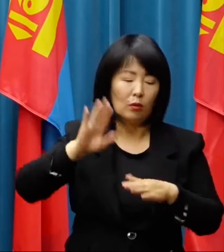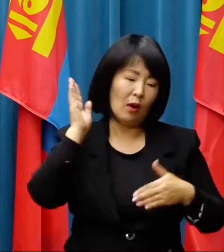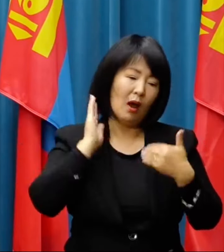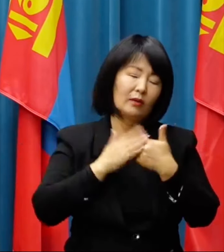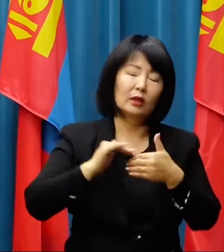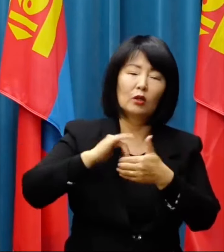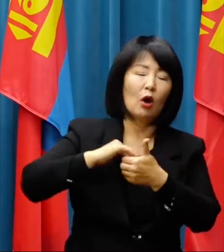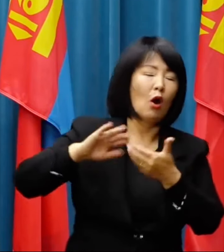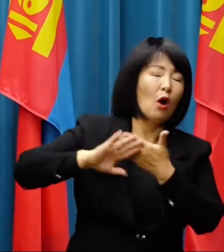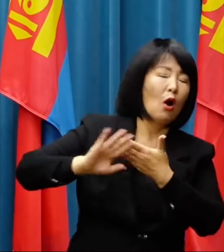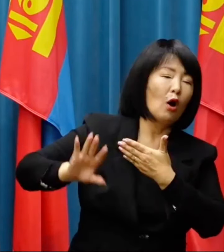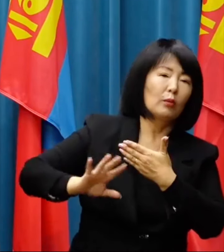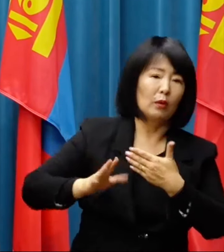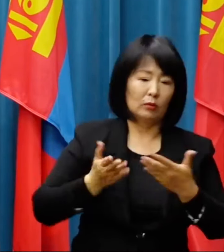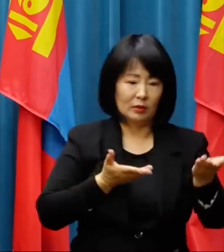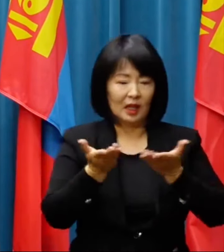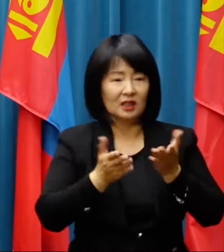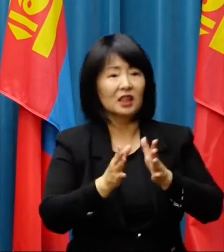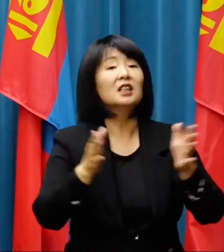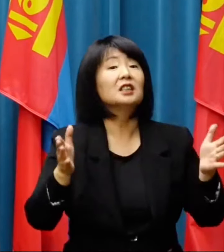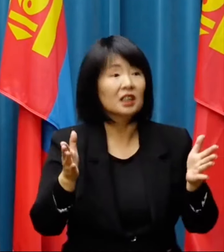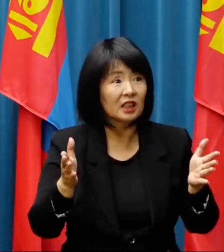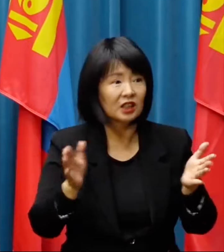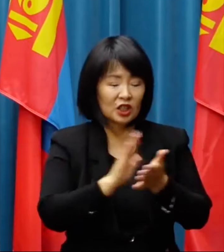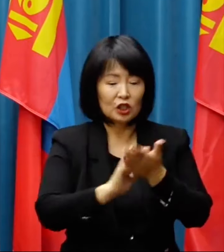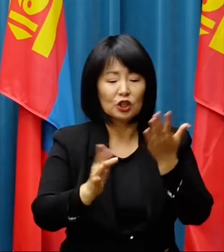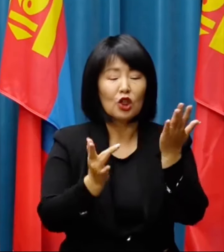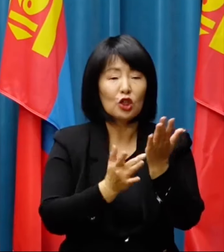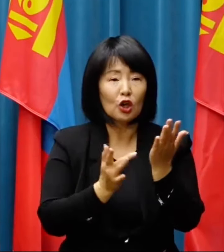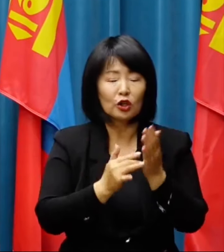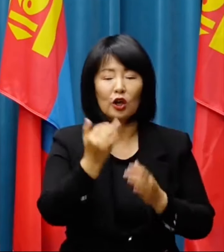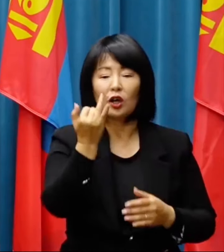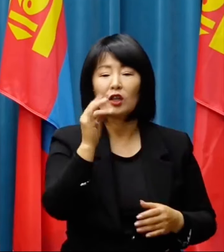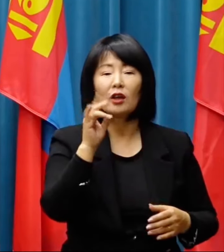байна, зах зээл мэдээж тэлнэ, шин технологи инновац